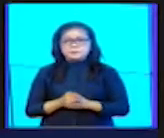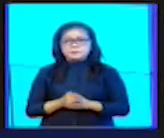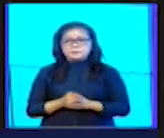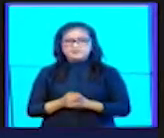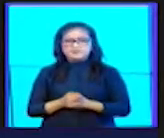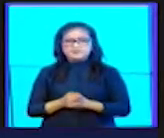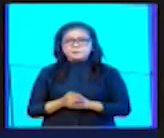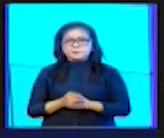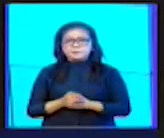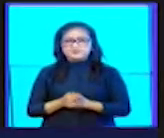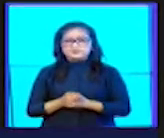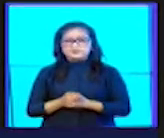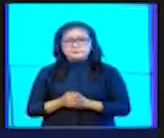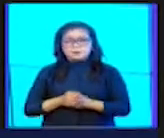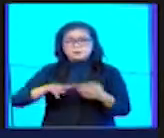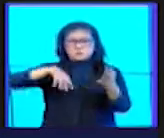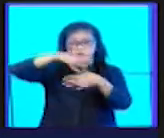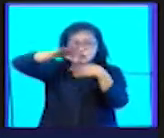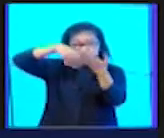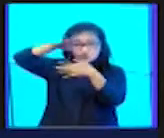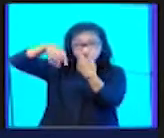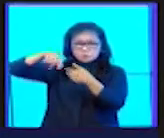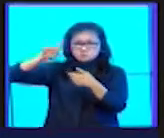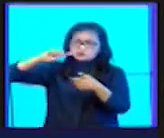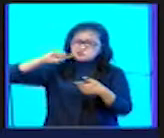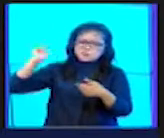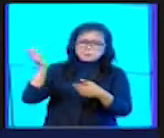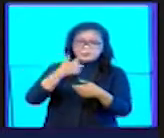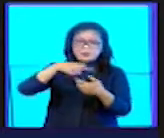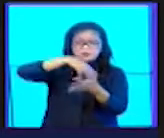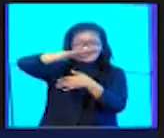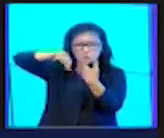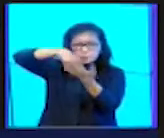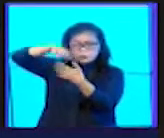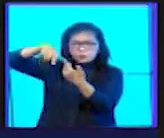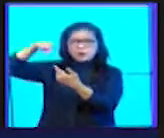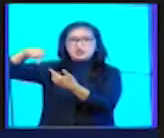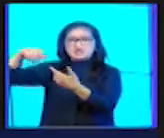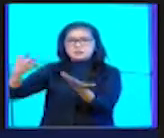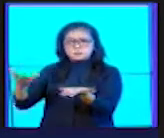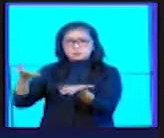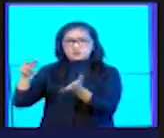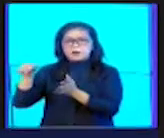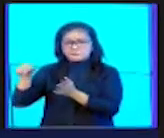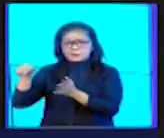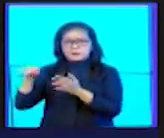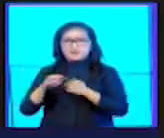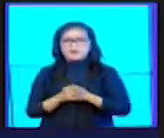kecepatan pusarannya kecepatan angin kepada pusarannya Itu